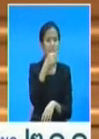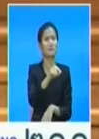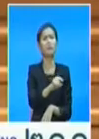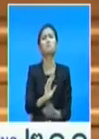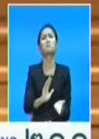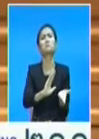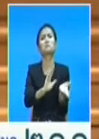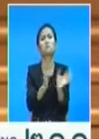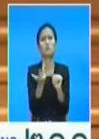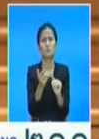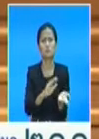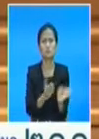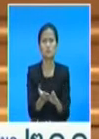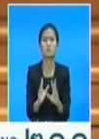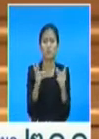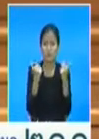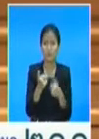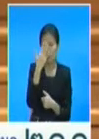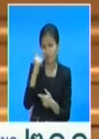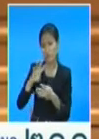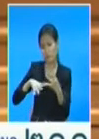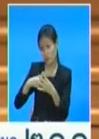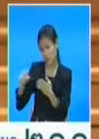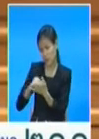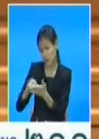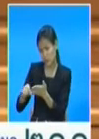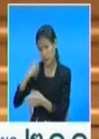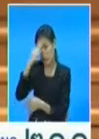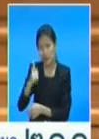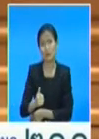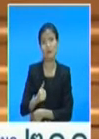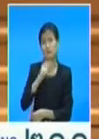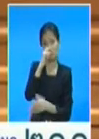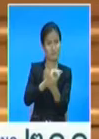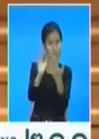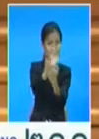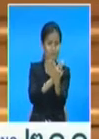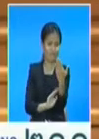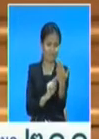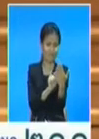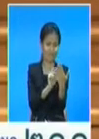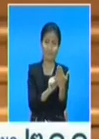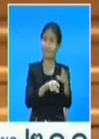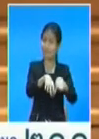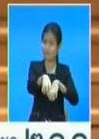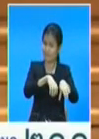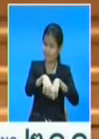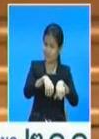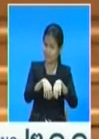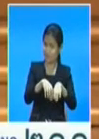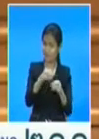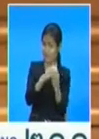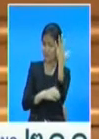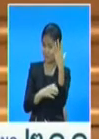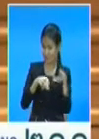องเขียนแผนปฏิรูปเพราะเราจะจัดสวนทั้งประเทศโดยเฉพาะสวนในเมืองหลวงจัดยาก